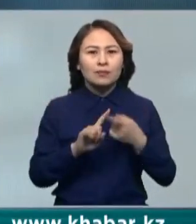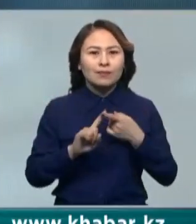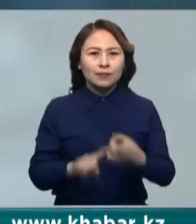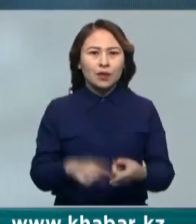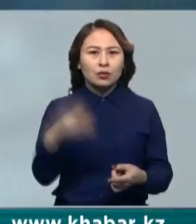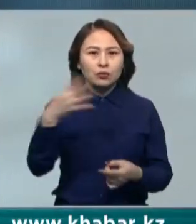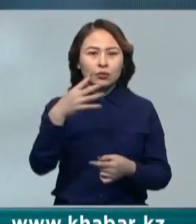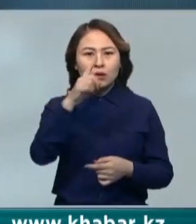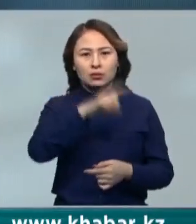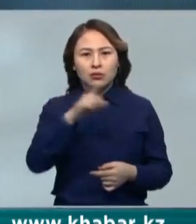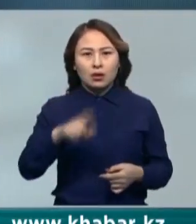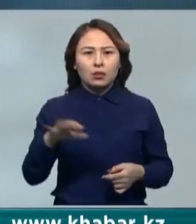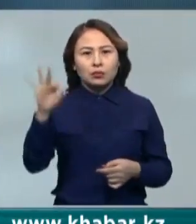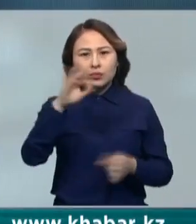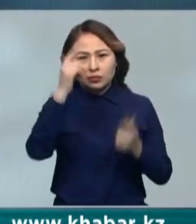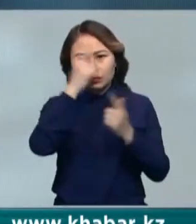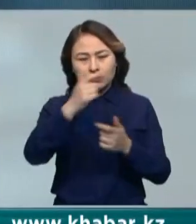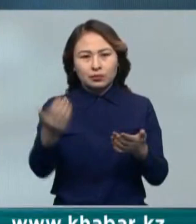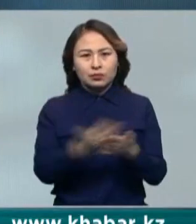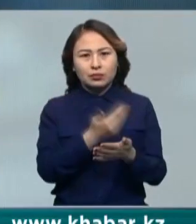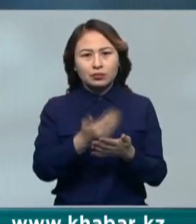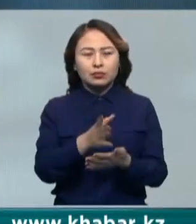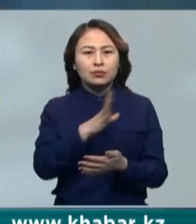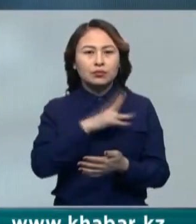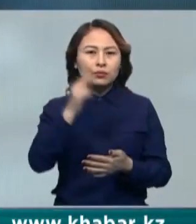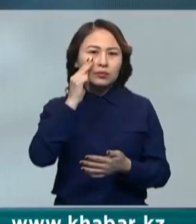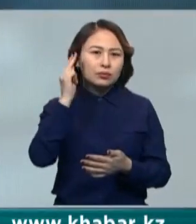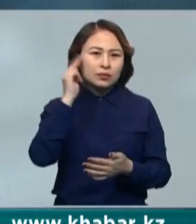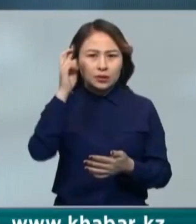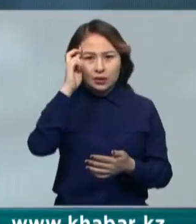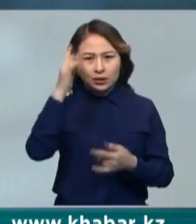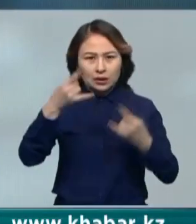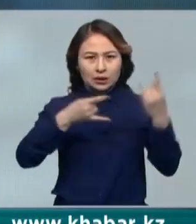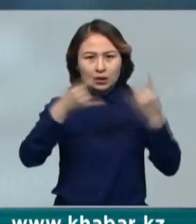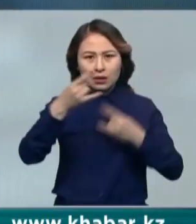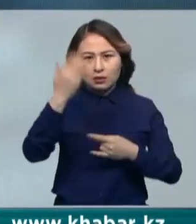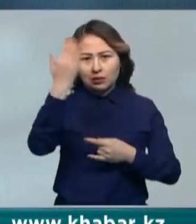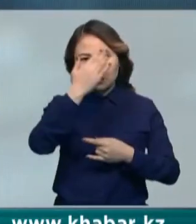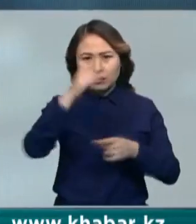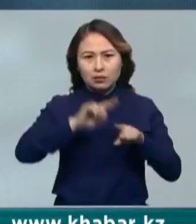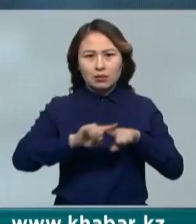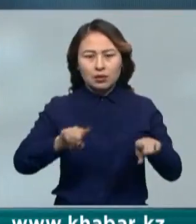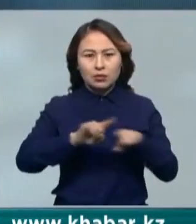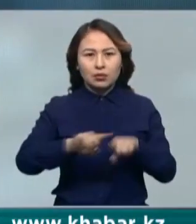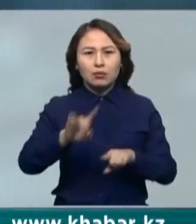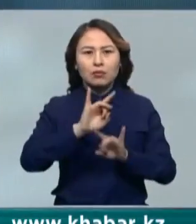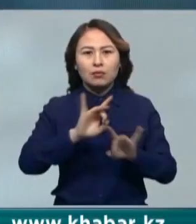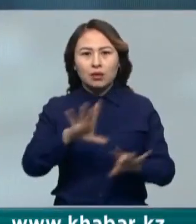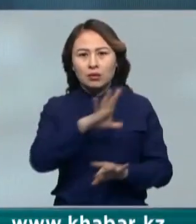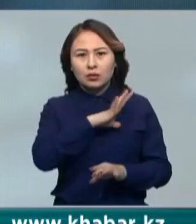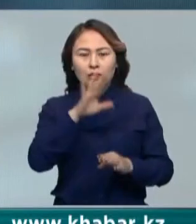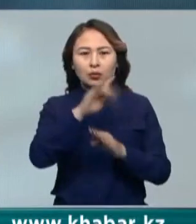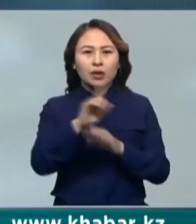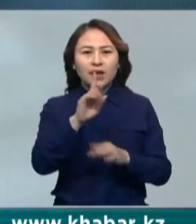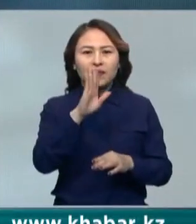жұқтырғандардың қатары 4000-нен асты. Бұл туралы шетелдің бақ өкілдері Қытайдың мемлекеттік телеарналарына сілтеме жасай отырып